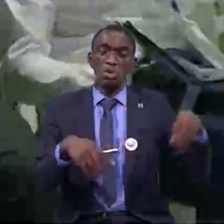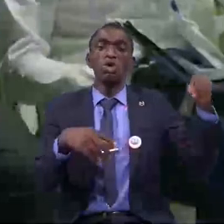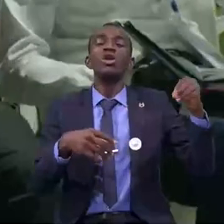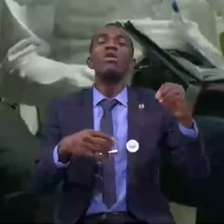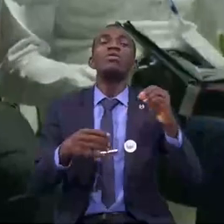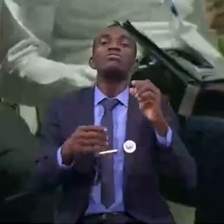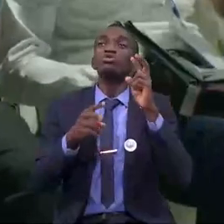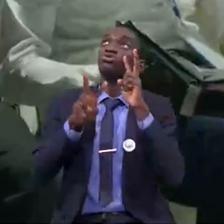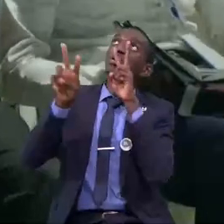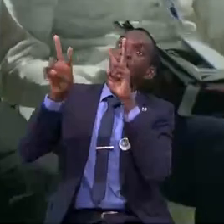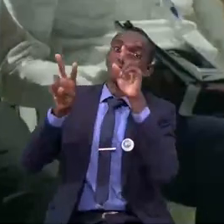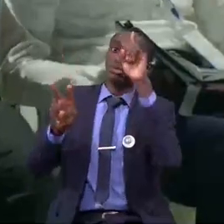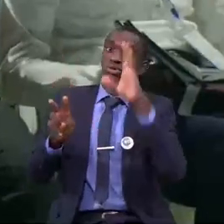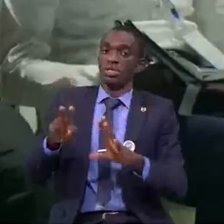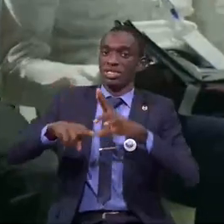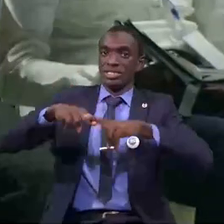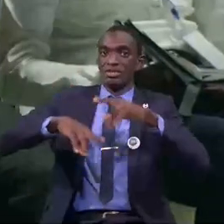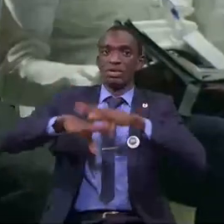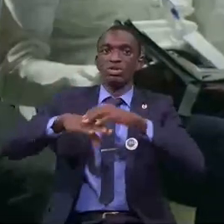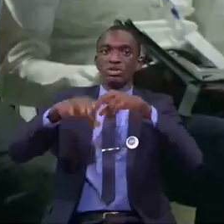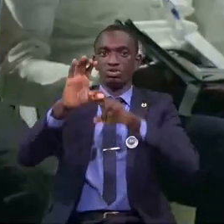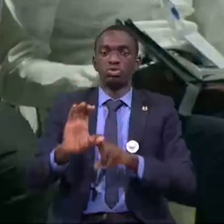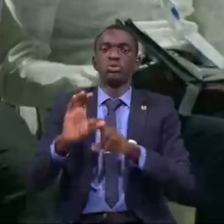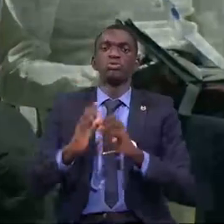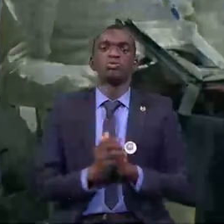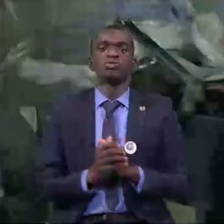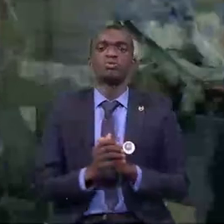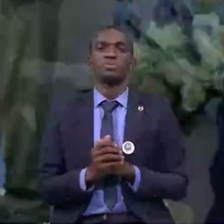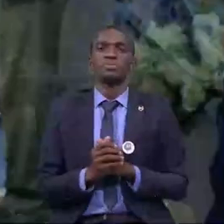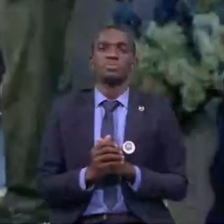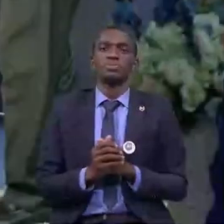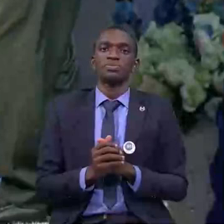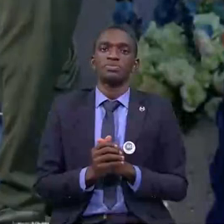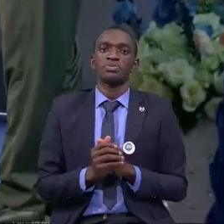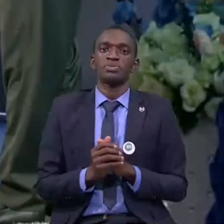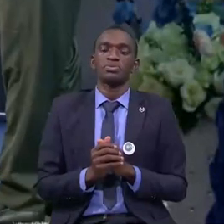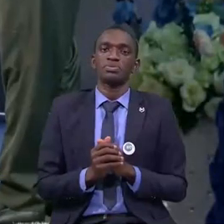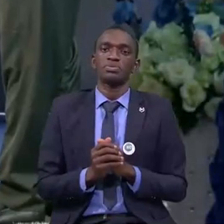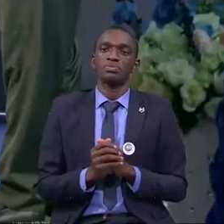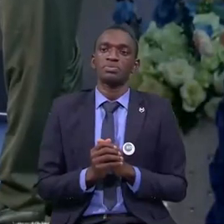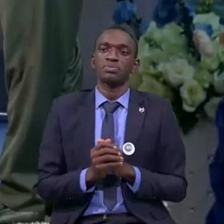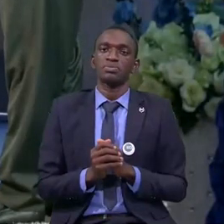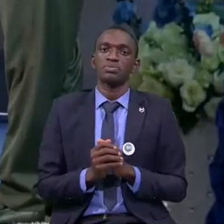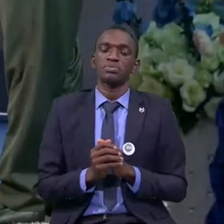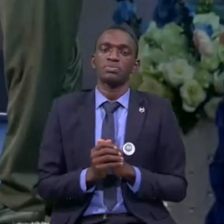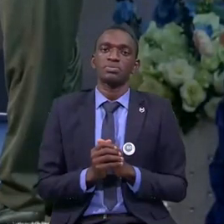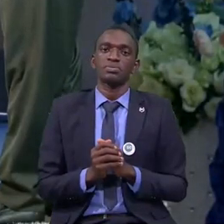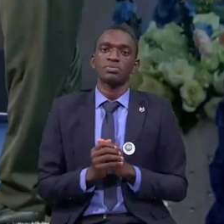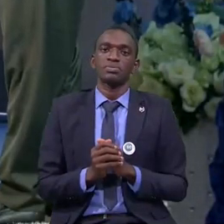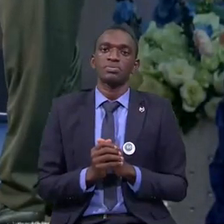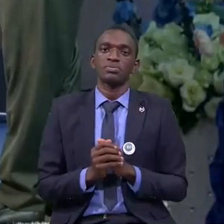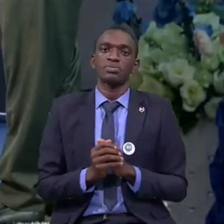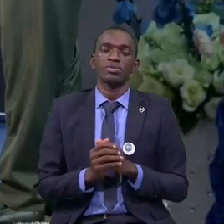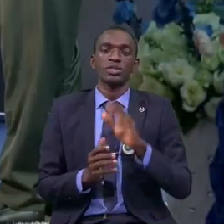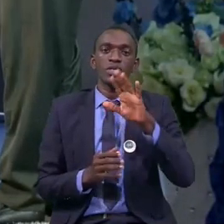Alors je veux t'inviter ce soir, ne regarde pas ce qui est mort dans ta vie, ne regarde pas celui qui est mort, mais regarde le Seigneur qui est assis sur le